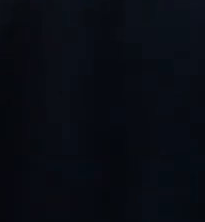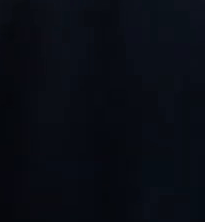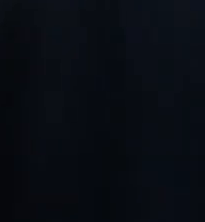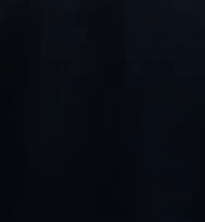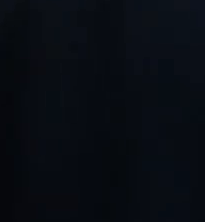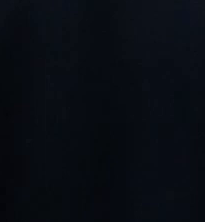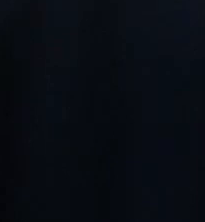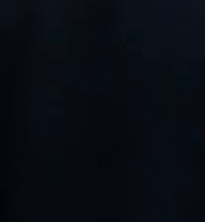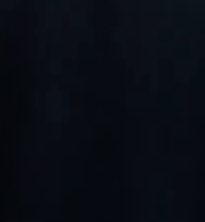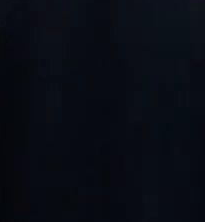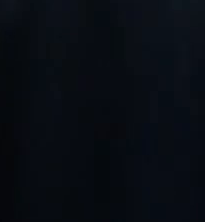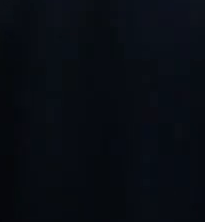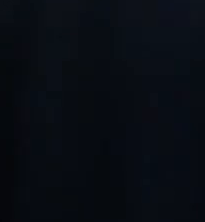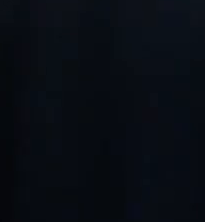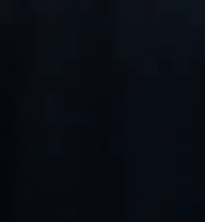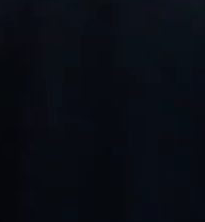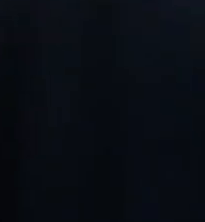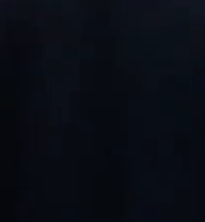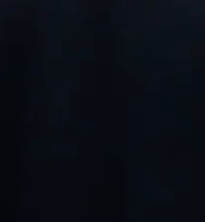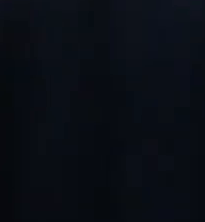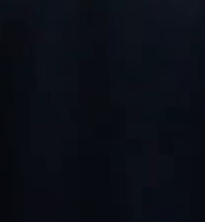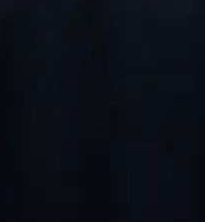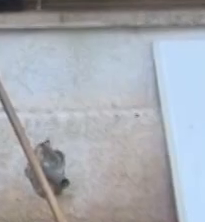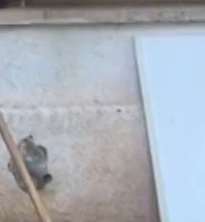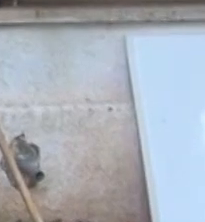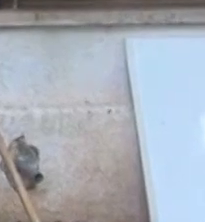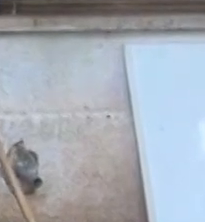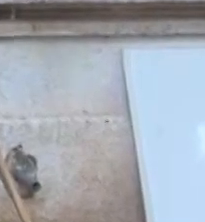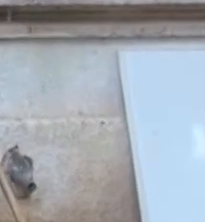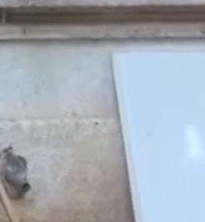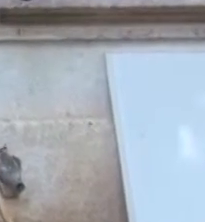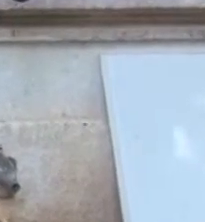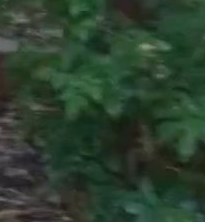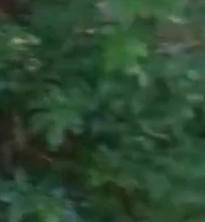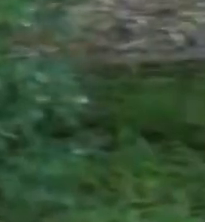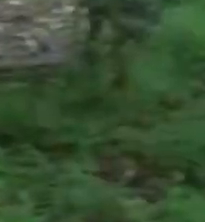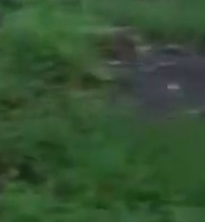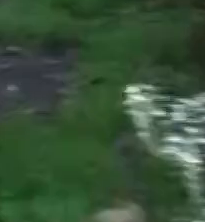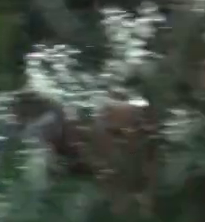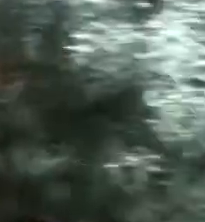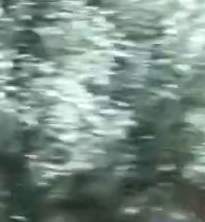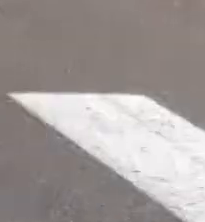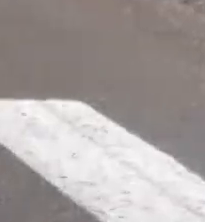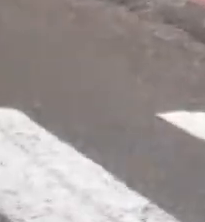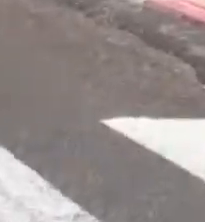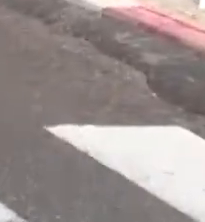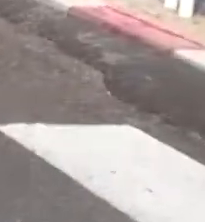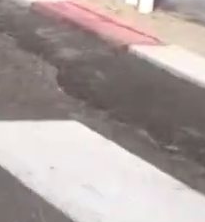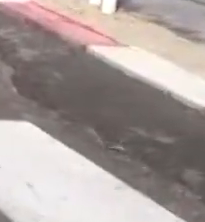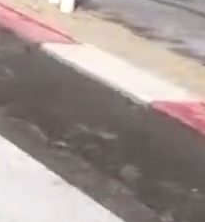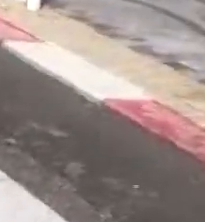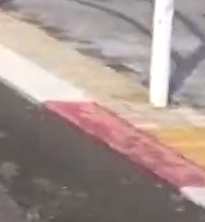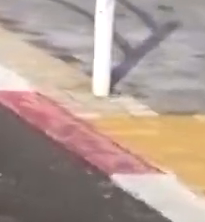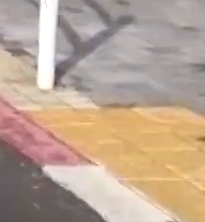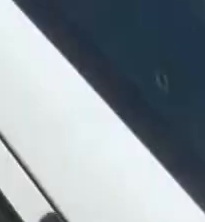לשלב הבא של התוכנית. תודה על ההקשבה וההכלה. בואו, השנה שיצאת איתו. אני חרודן אותו, רואה? מה זה יצא? לא, אני אמרתי זה